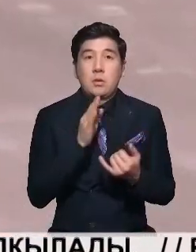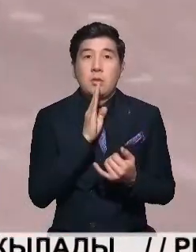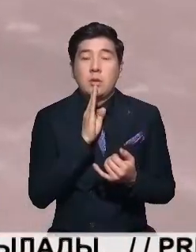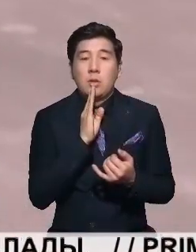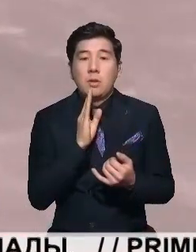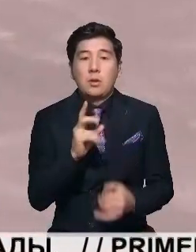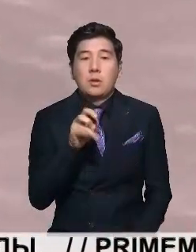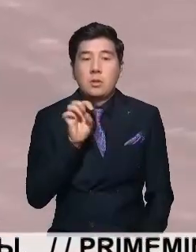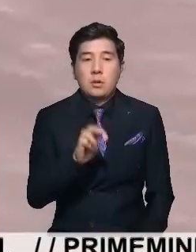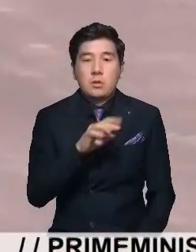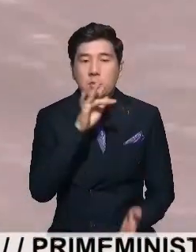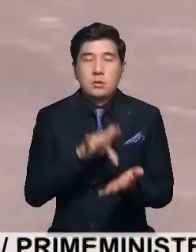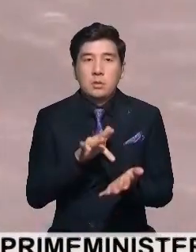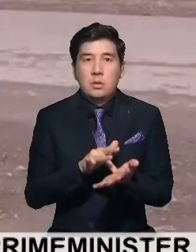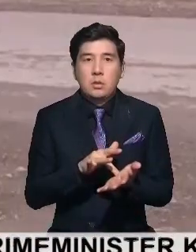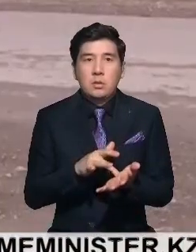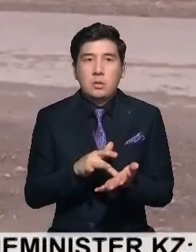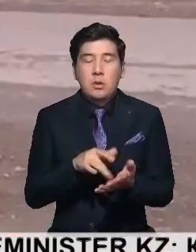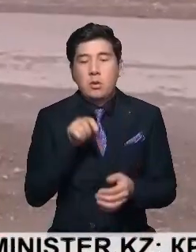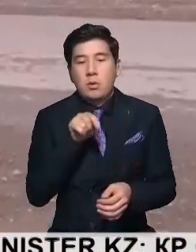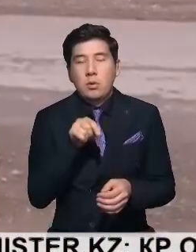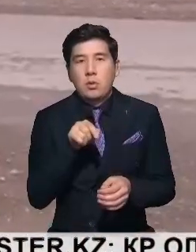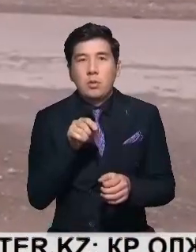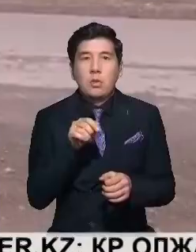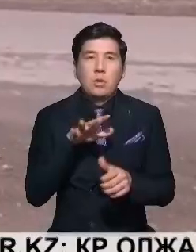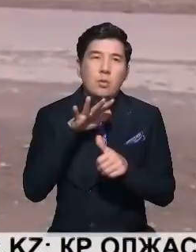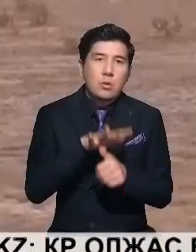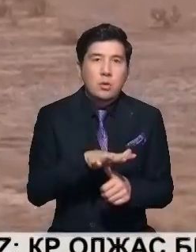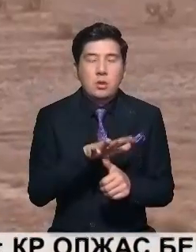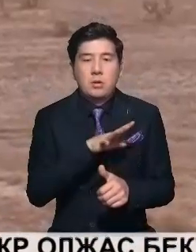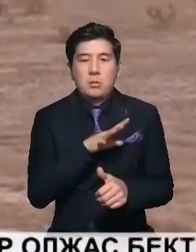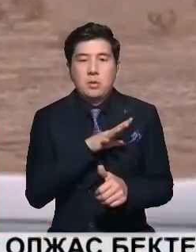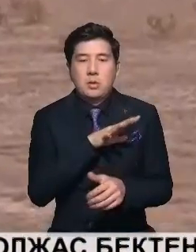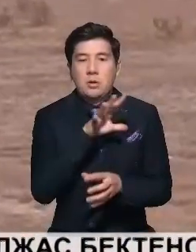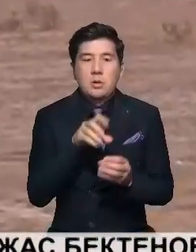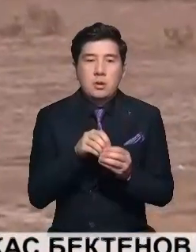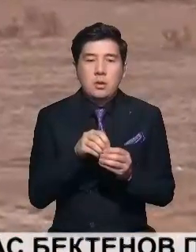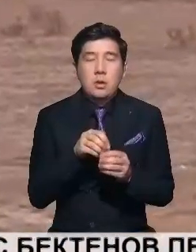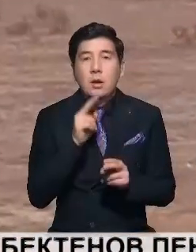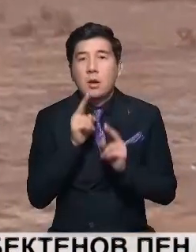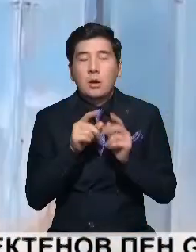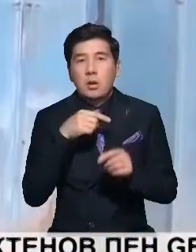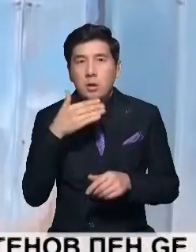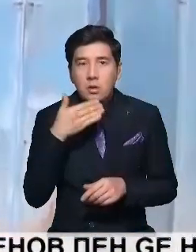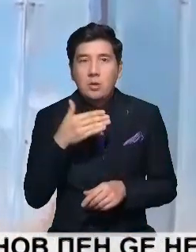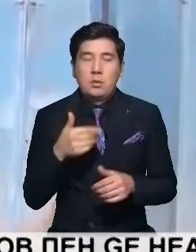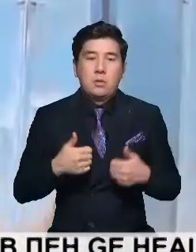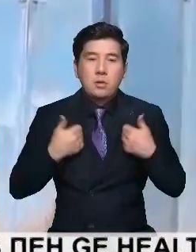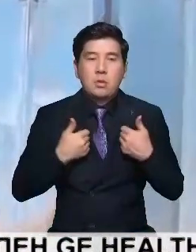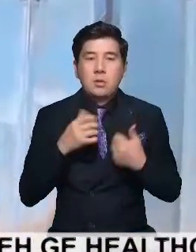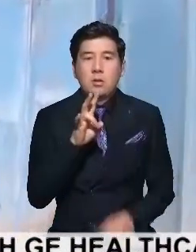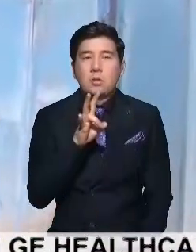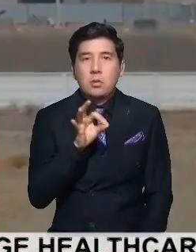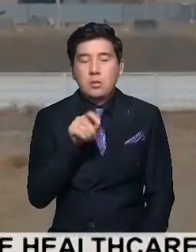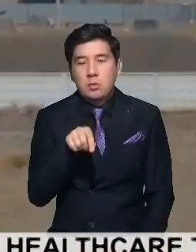орталықта. Қорлық көрген 8-ші сынып оқушысы үйдегі жағдайда мектеп психологына айтуға тырысқан, бірақ қорыққан. Жағастатар жағдайдың